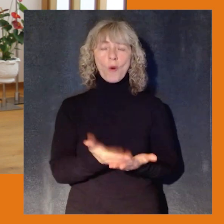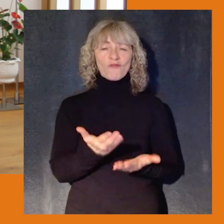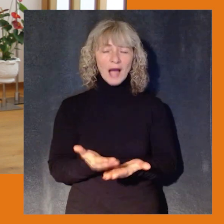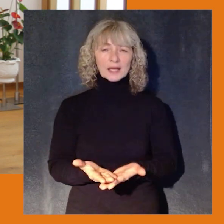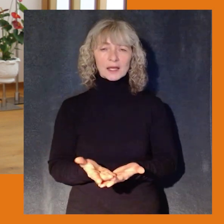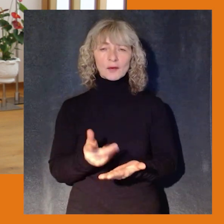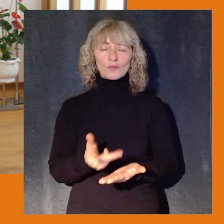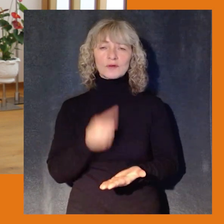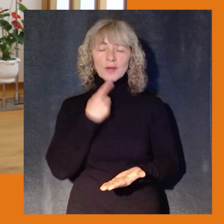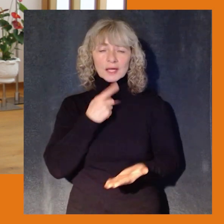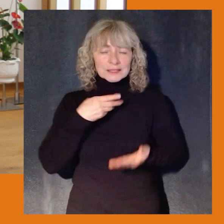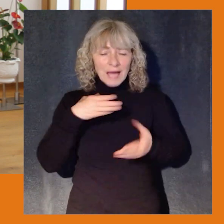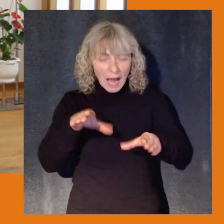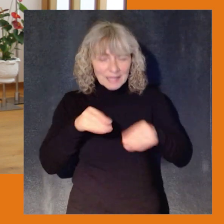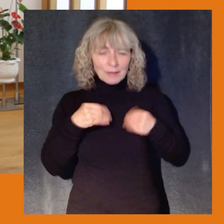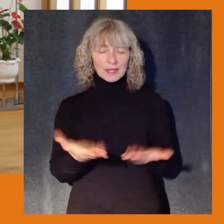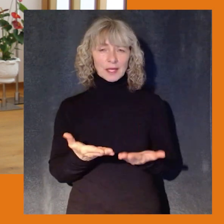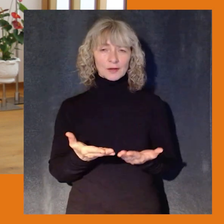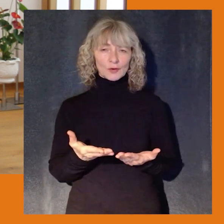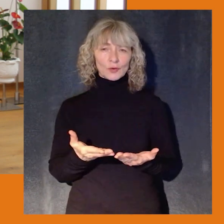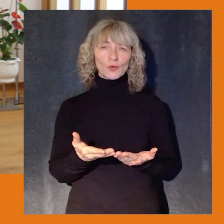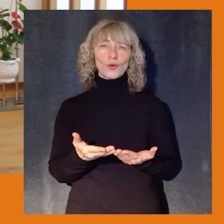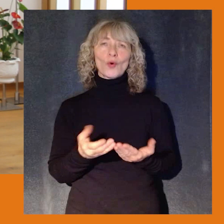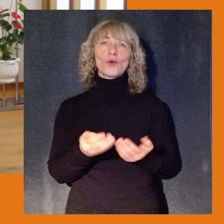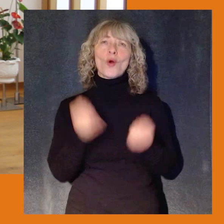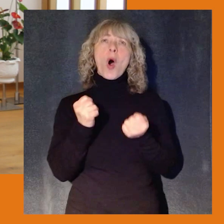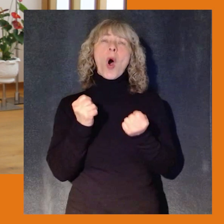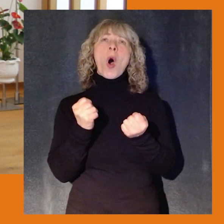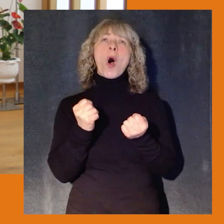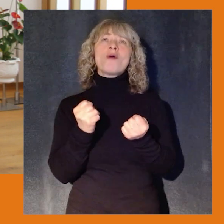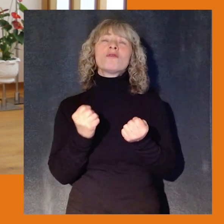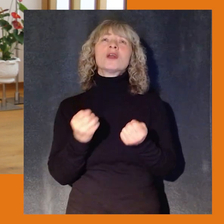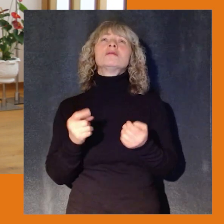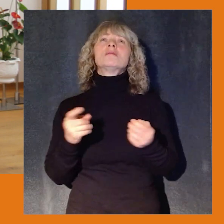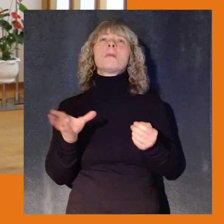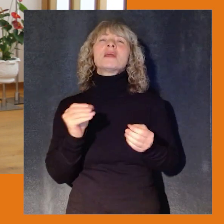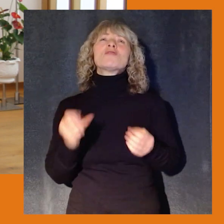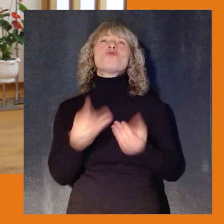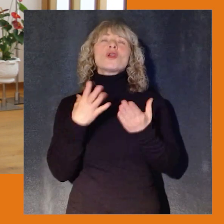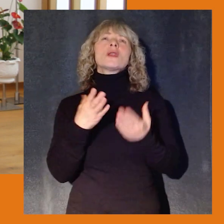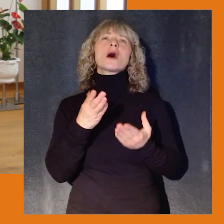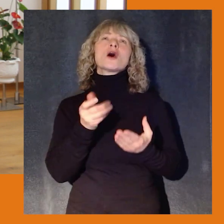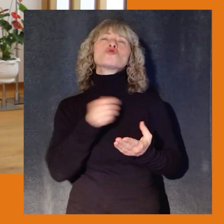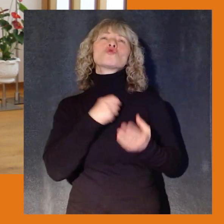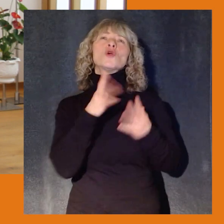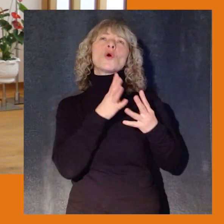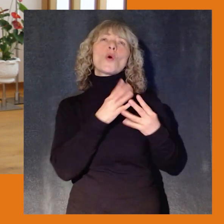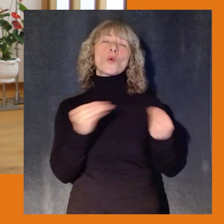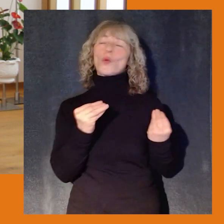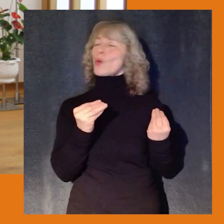des Lebens sind zu bejahen, Fakten ernst zu nehmen und nicht auf wundersame Verschonung zu hoffen.